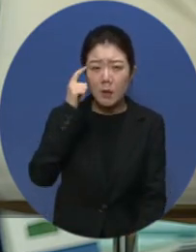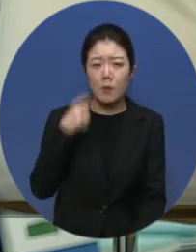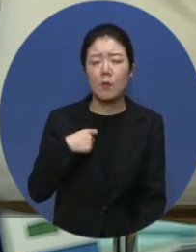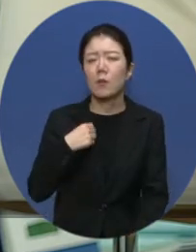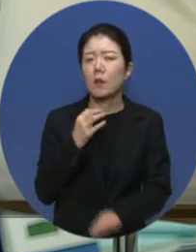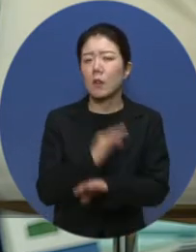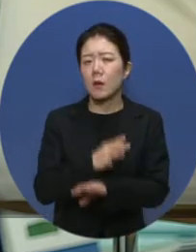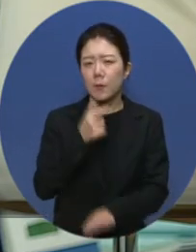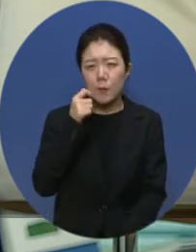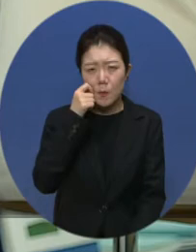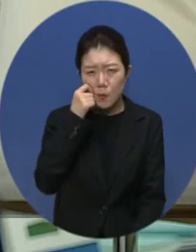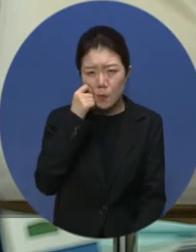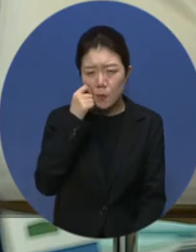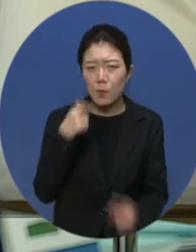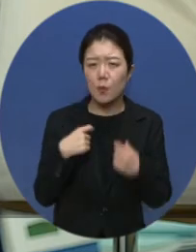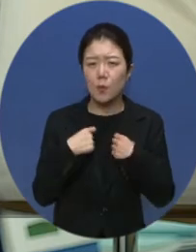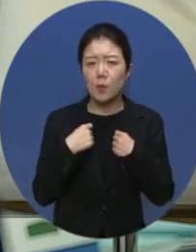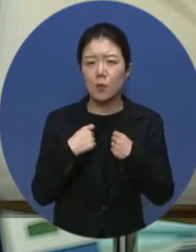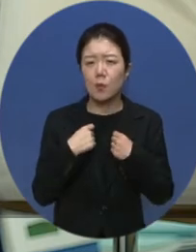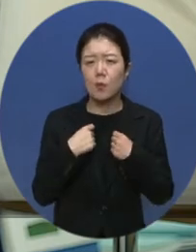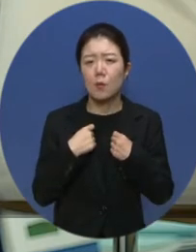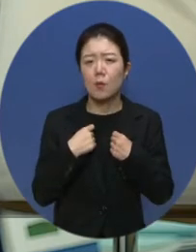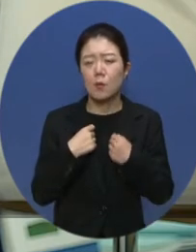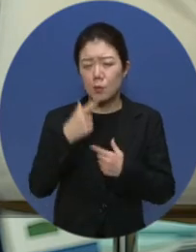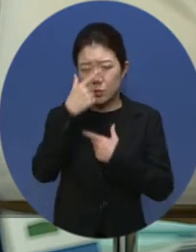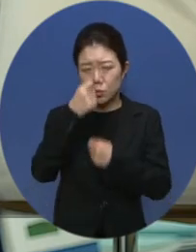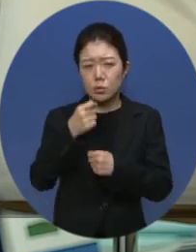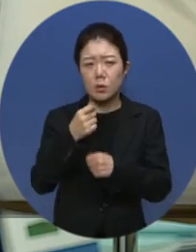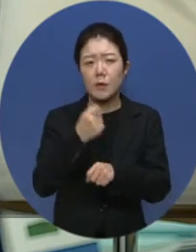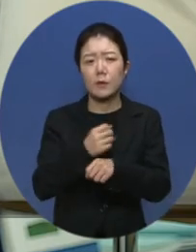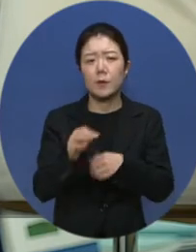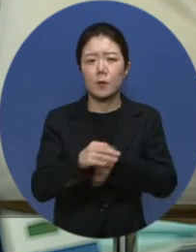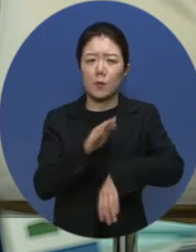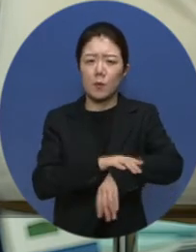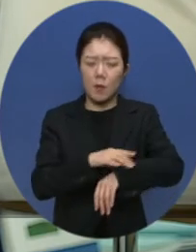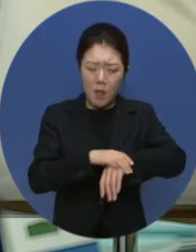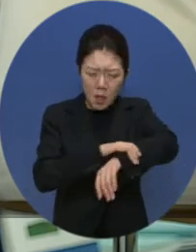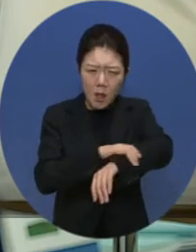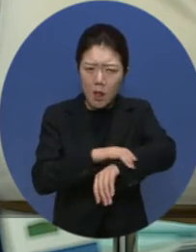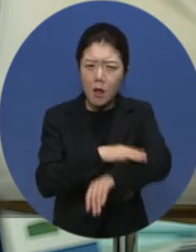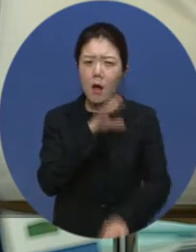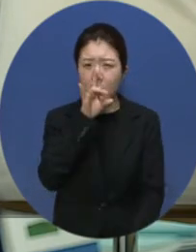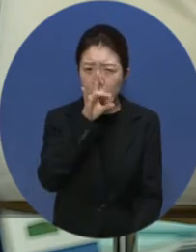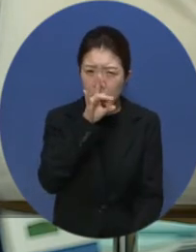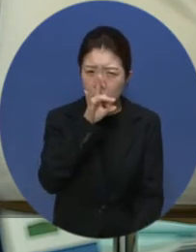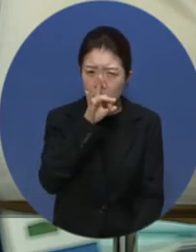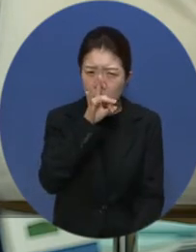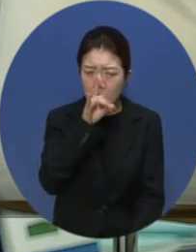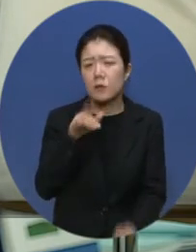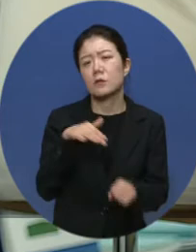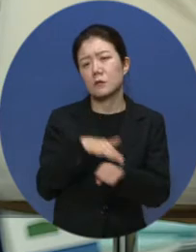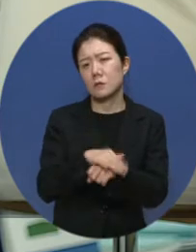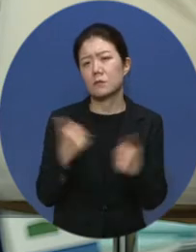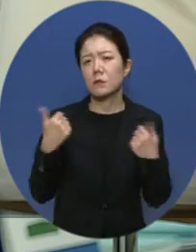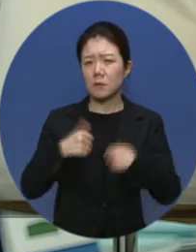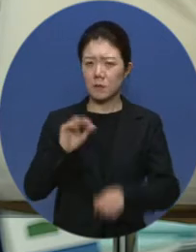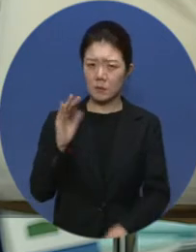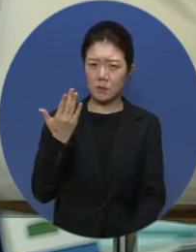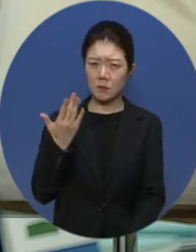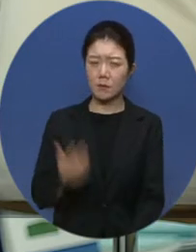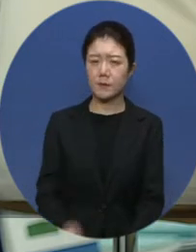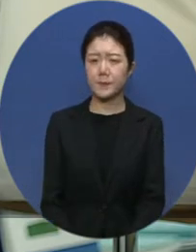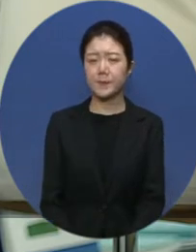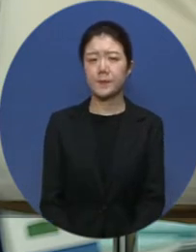살 수도 없고 그다음에 옷을 맞춰서 입는다 하더라도 소매가 들어가지 않기 때문에 그렇게 입힐 수밖에 없거든요.